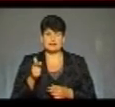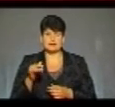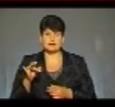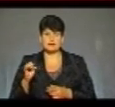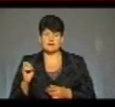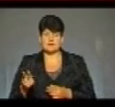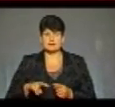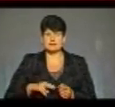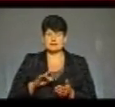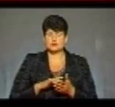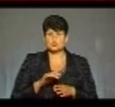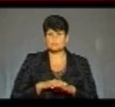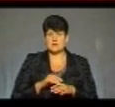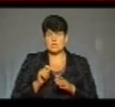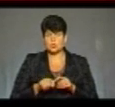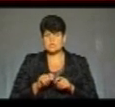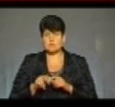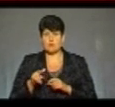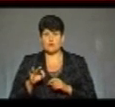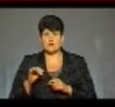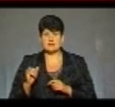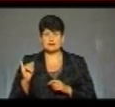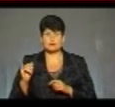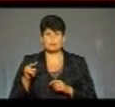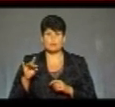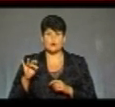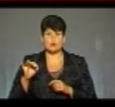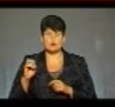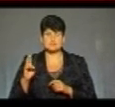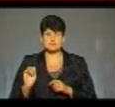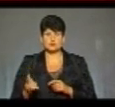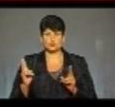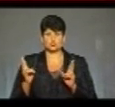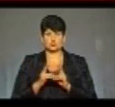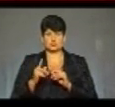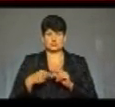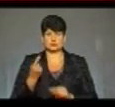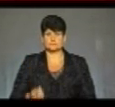Гірняком та директором Центру суспільних досліджень «Поліс» Ігорем Процеком. До зустрічі в ефірі.